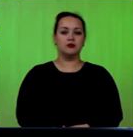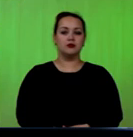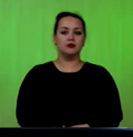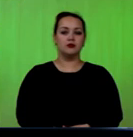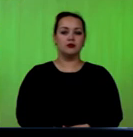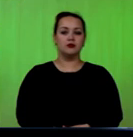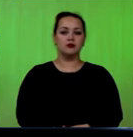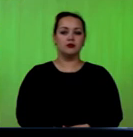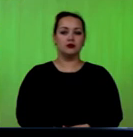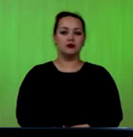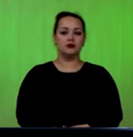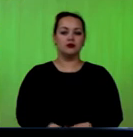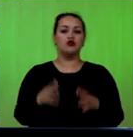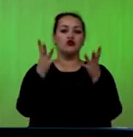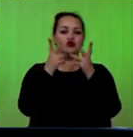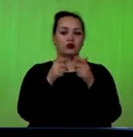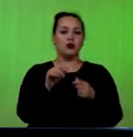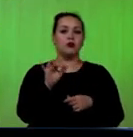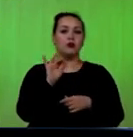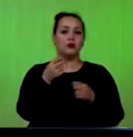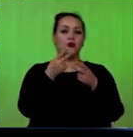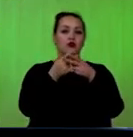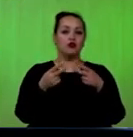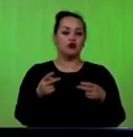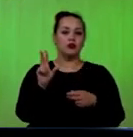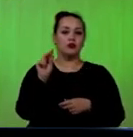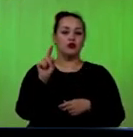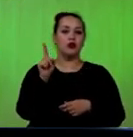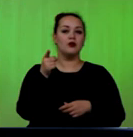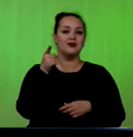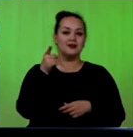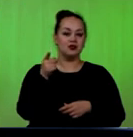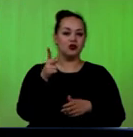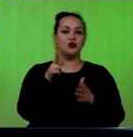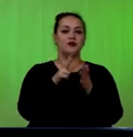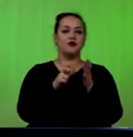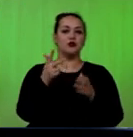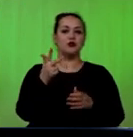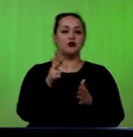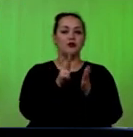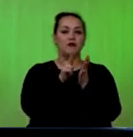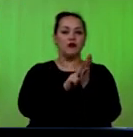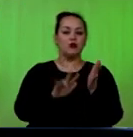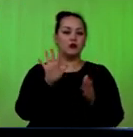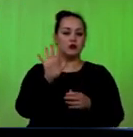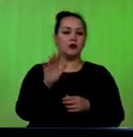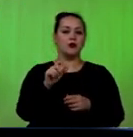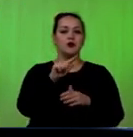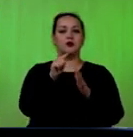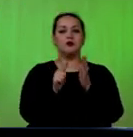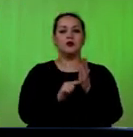вычисляя и получили число 1885 17